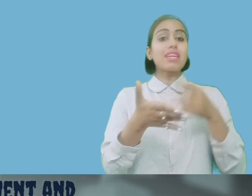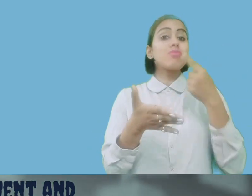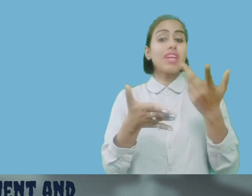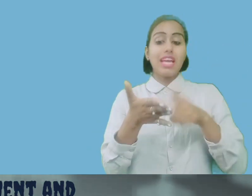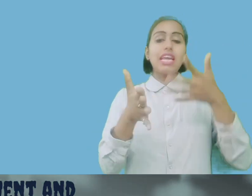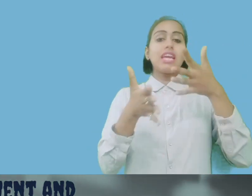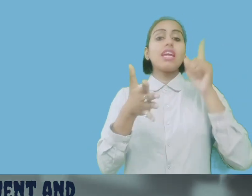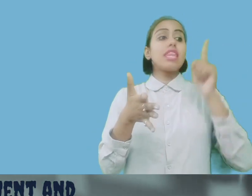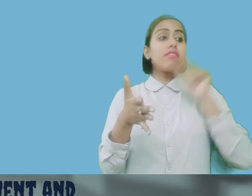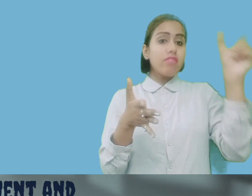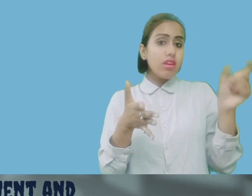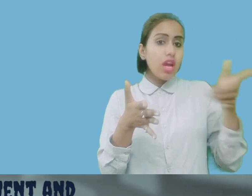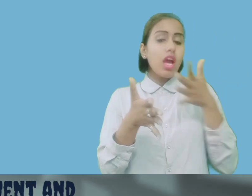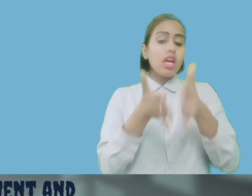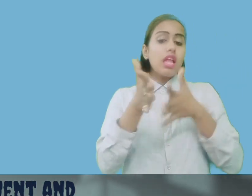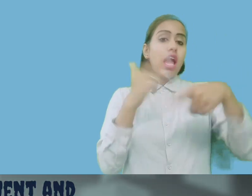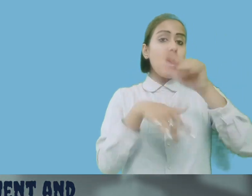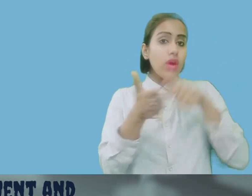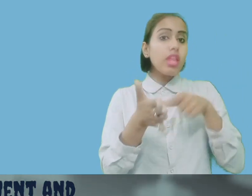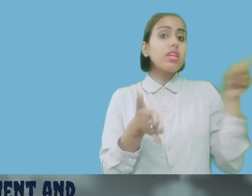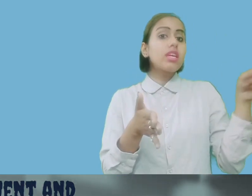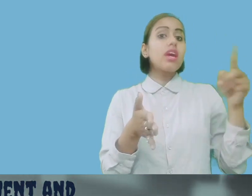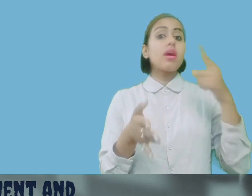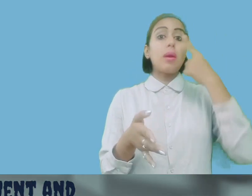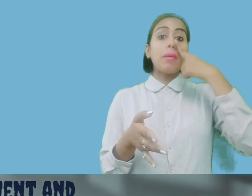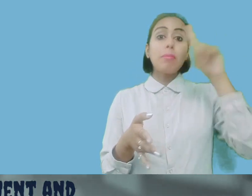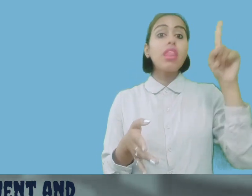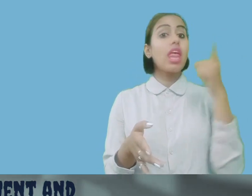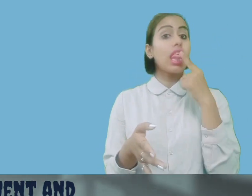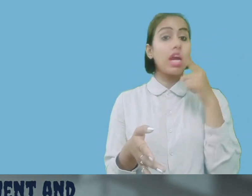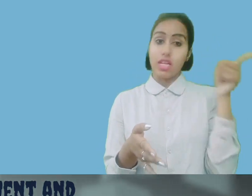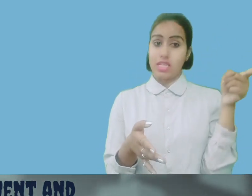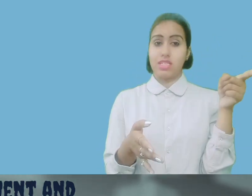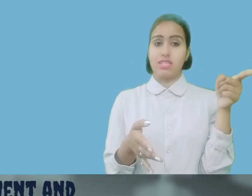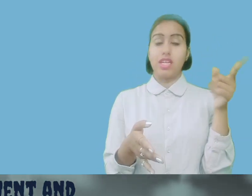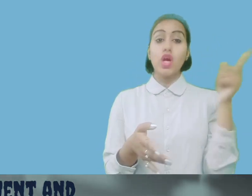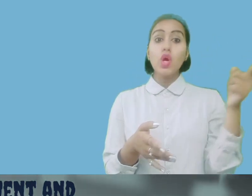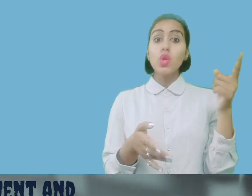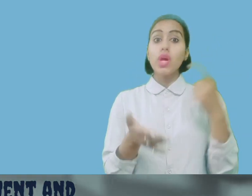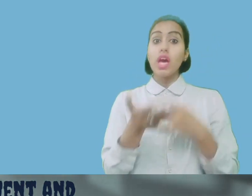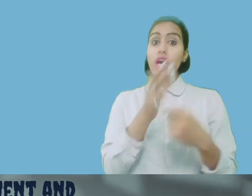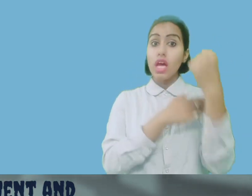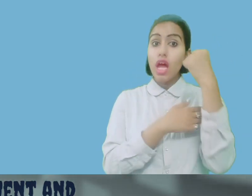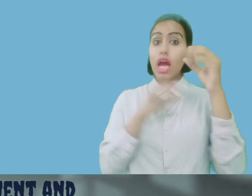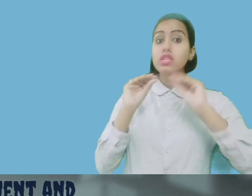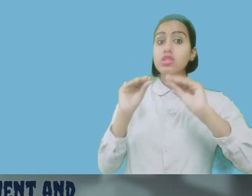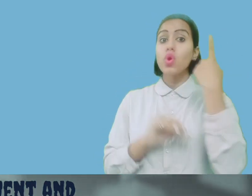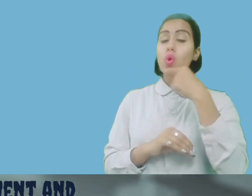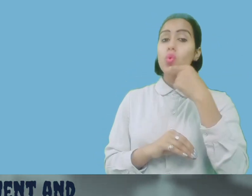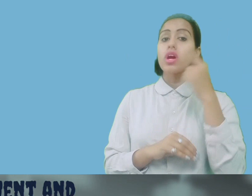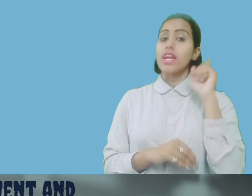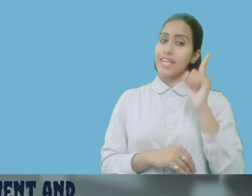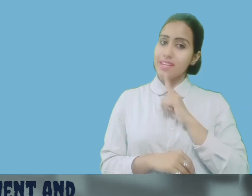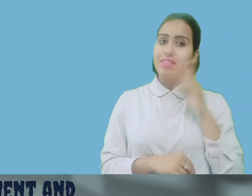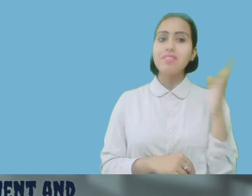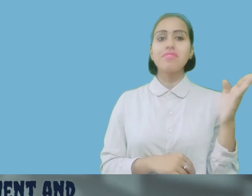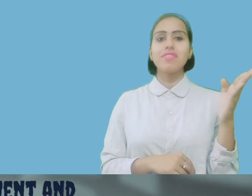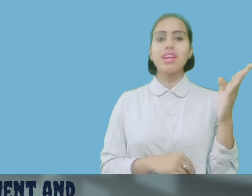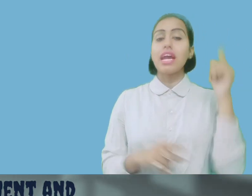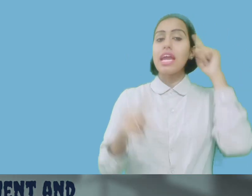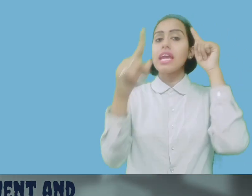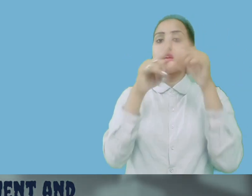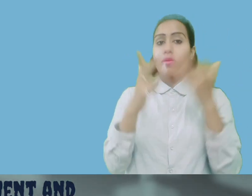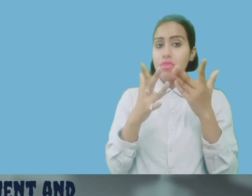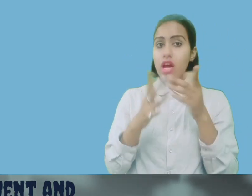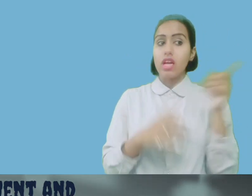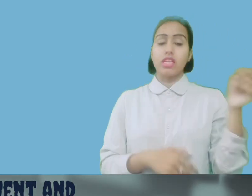हैं तो आप जो ऐसे हम हेलो करते हैं तो आप इसी तरह से उनसे हेलो और हाय कर सकते हैं। अगर आप सुबह के वक्त मिल रहे हैं तो ये गुड का साइन